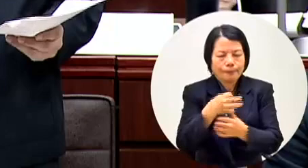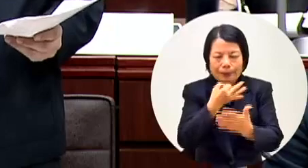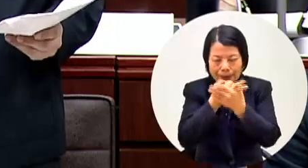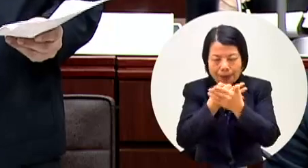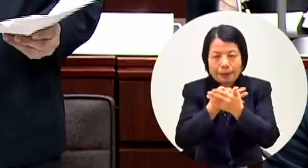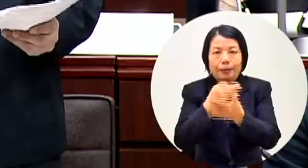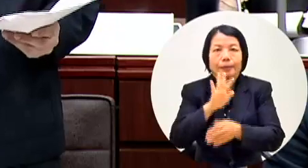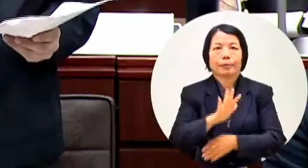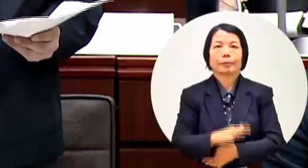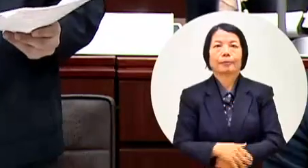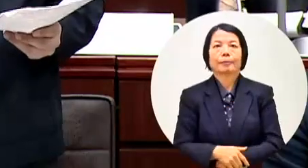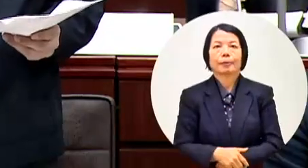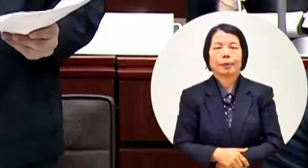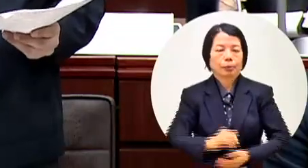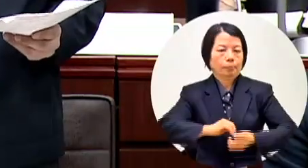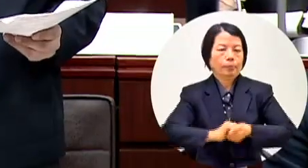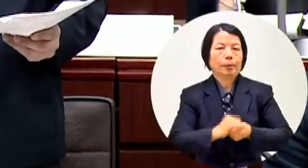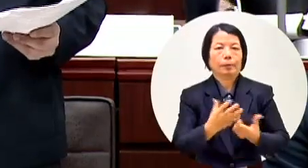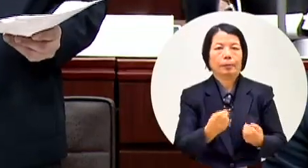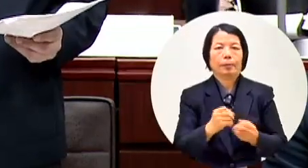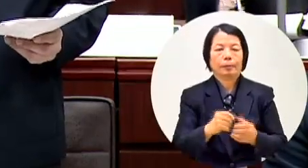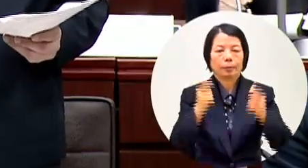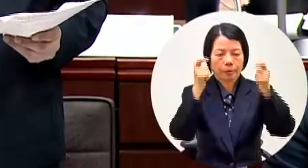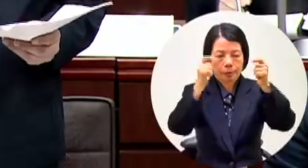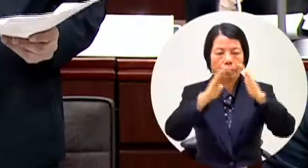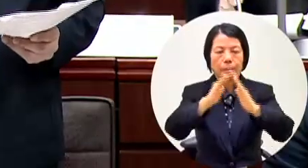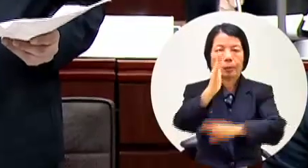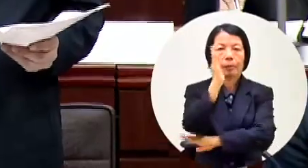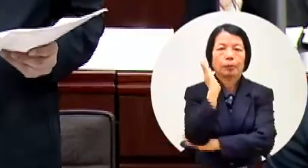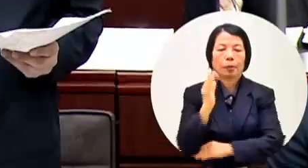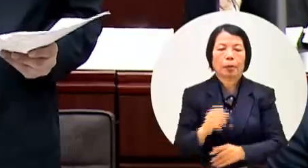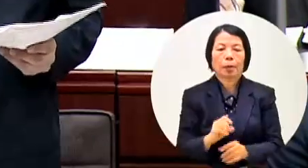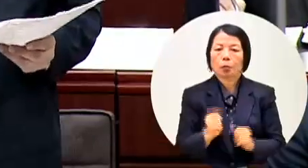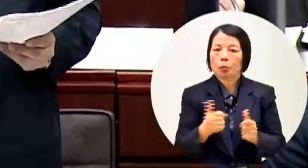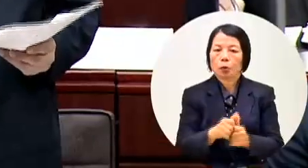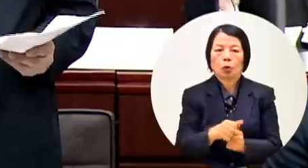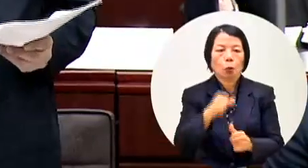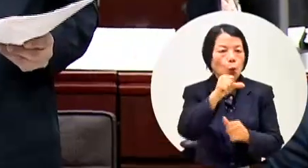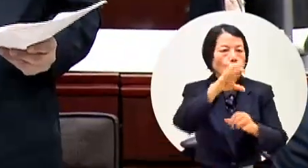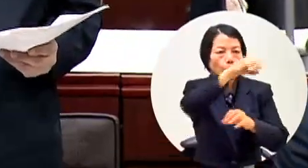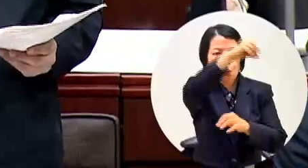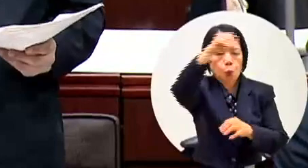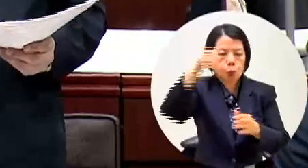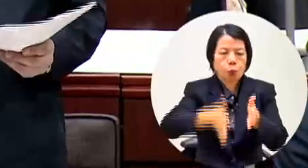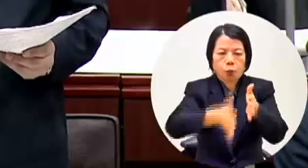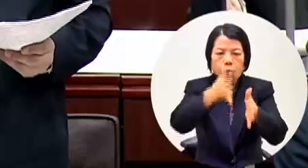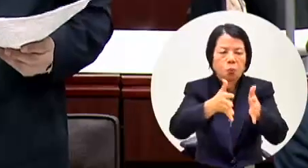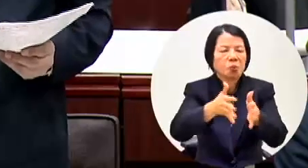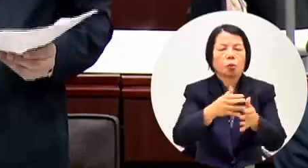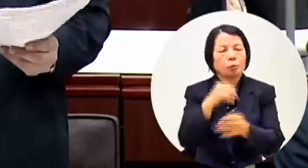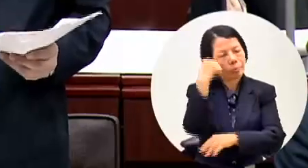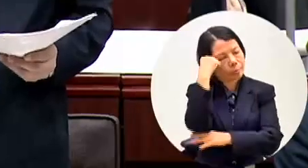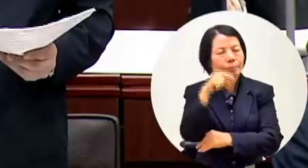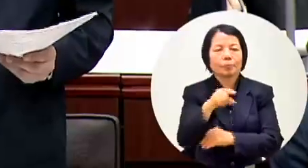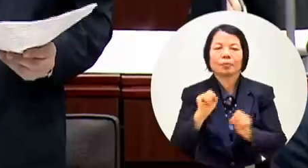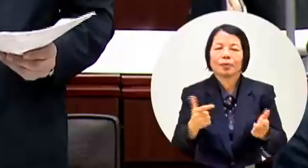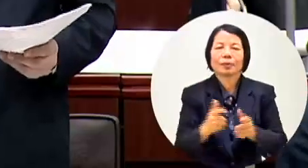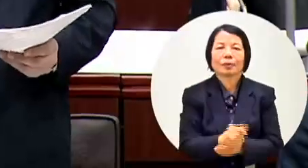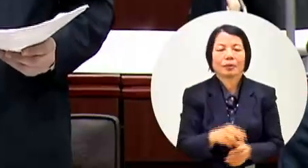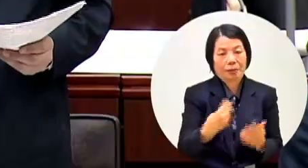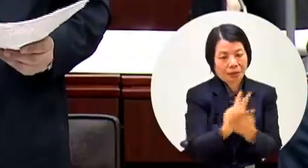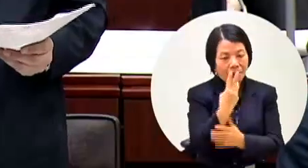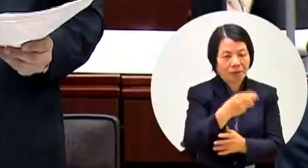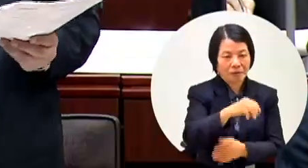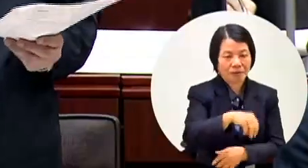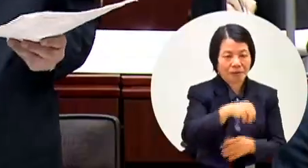尽可能节省，而且绝对市政府出访绝对不会住五星级酒店，我们都是3星到4星，我们自己这方面很自